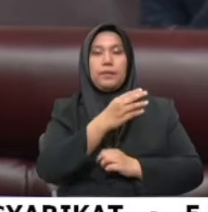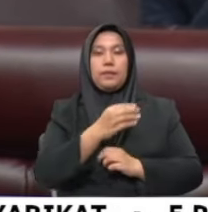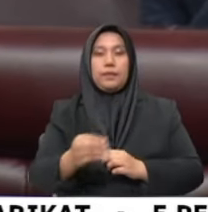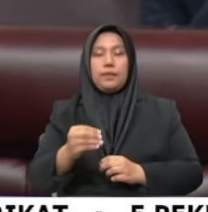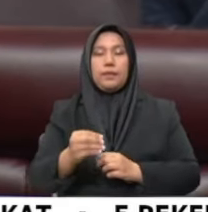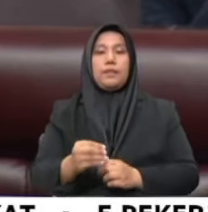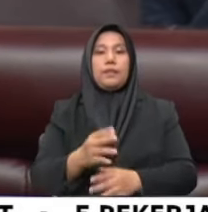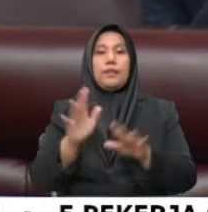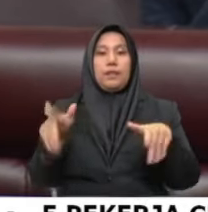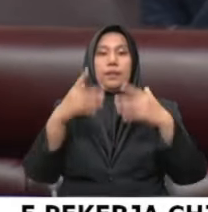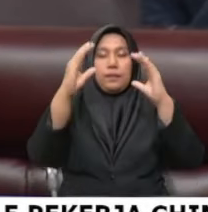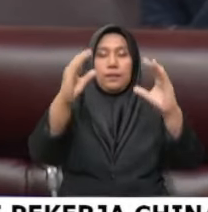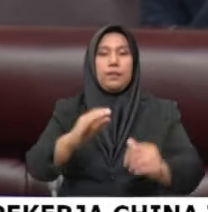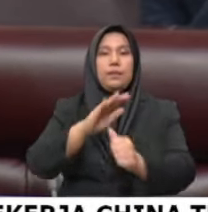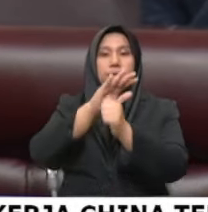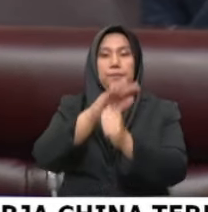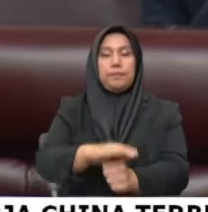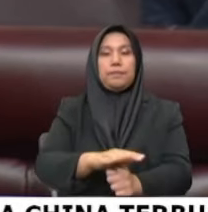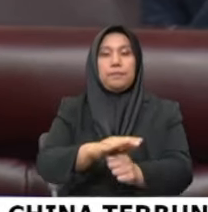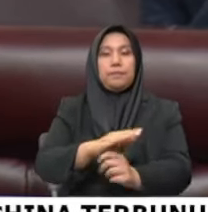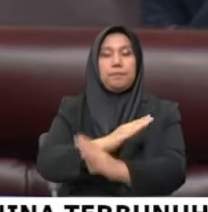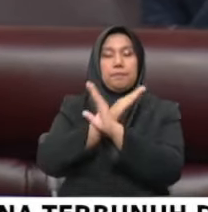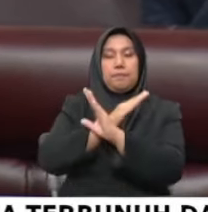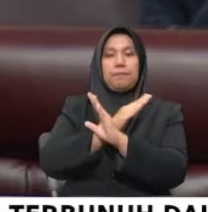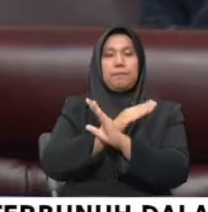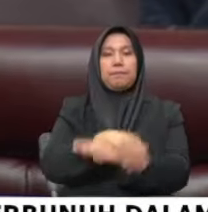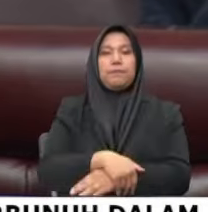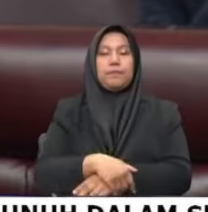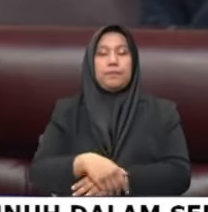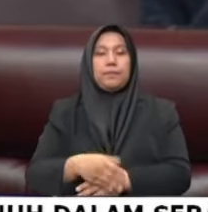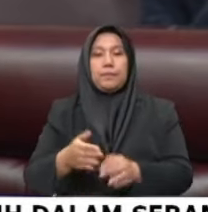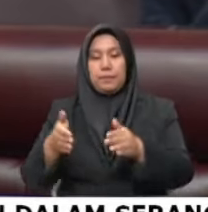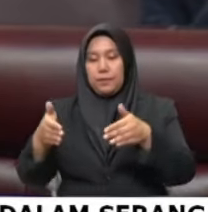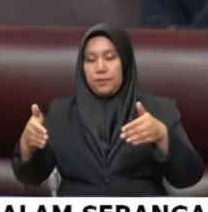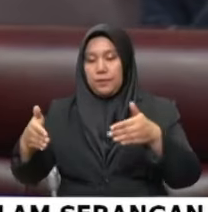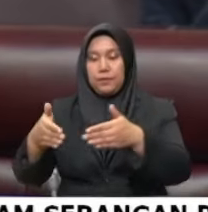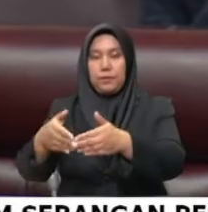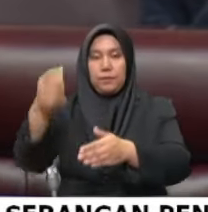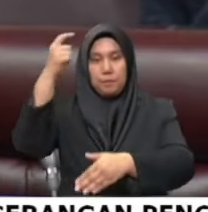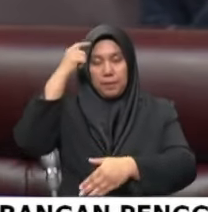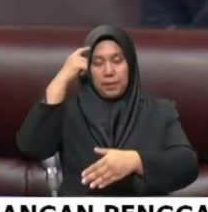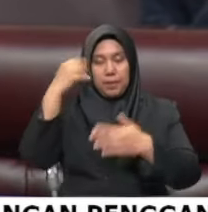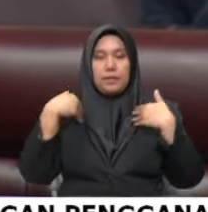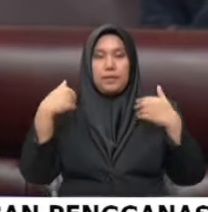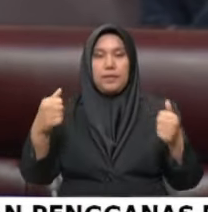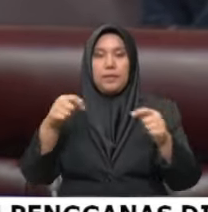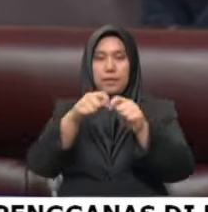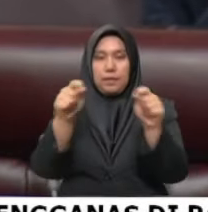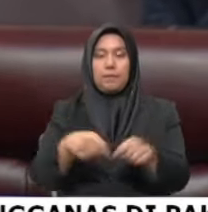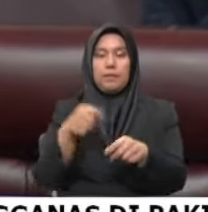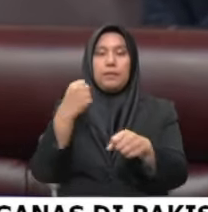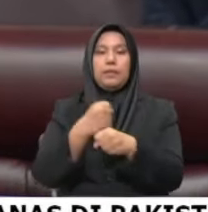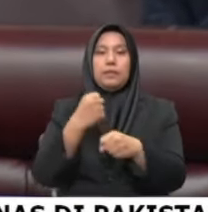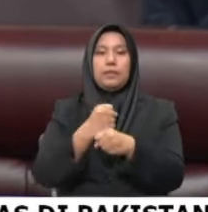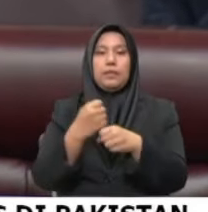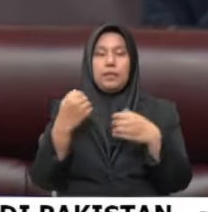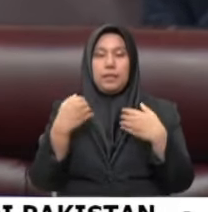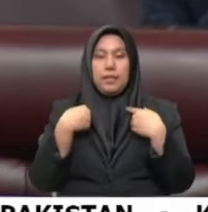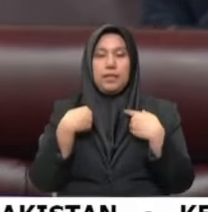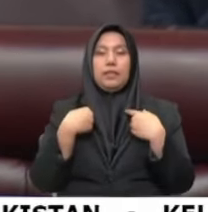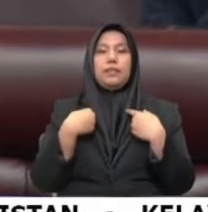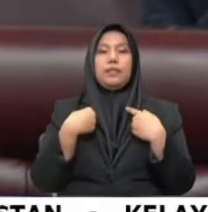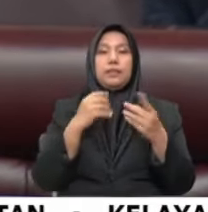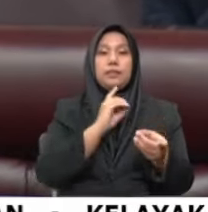stres di tempat kerja serta mewujudkan sudut minda sihat di tempat kerja. Dan juga kita mempunyai platform digital